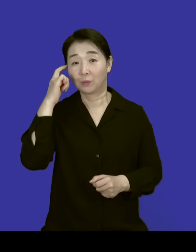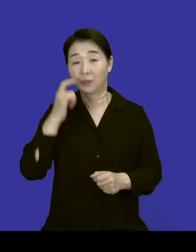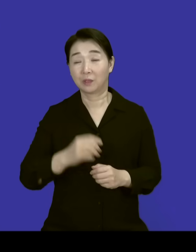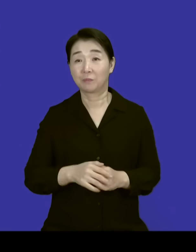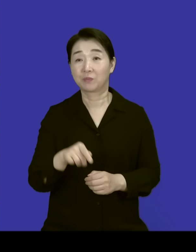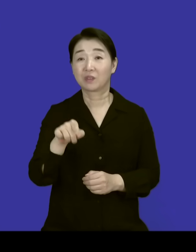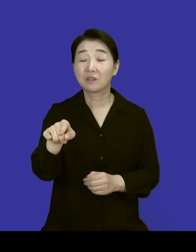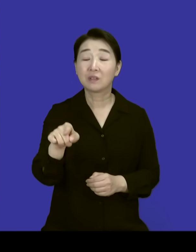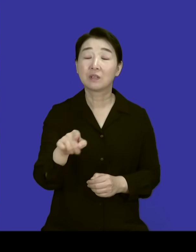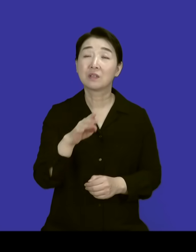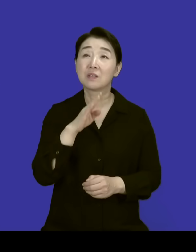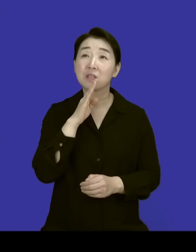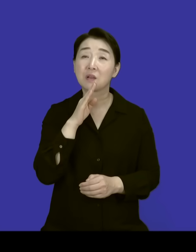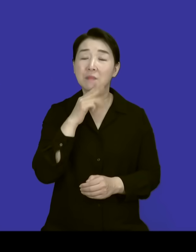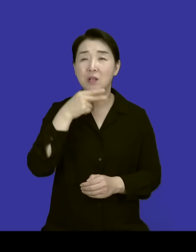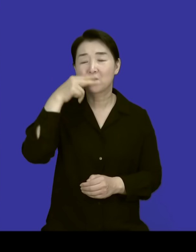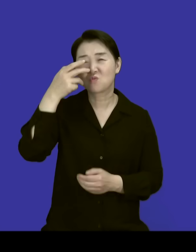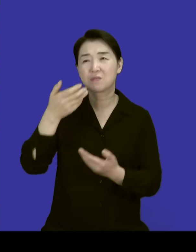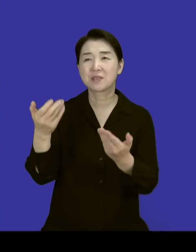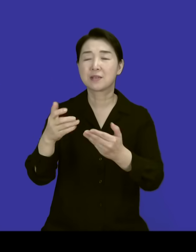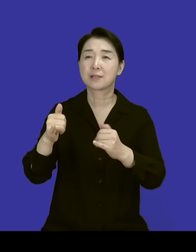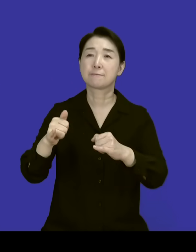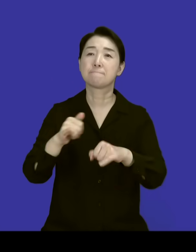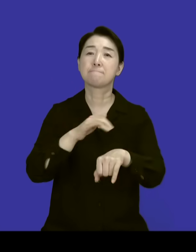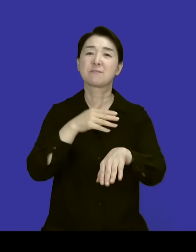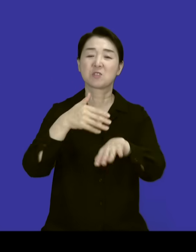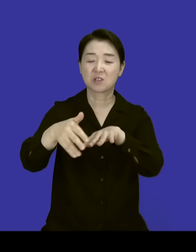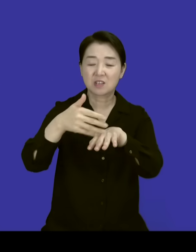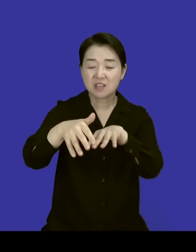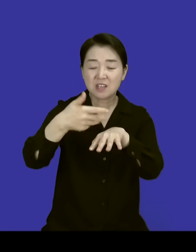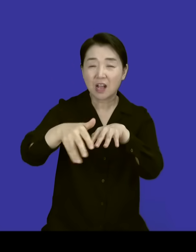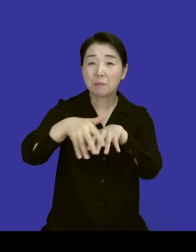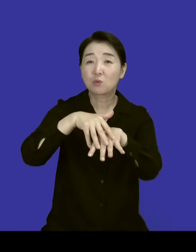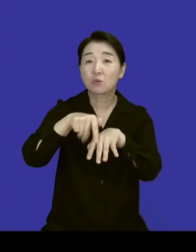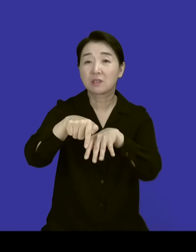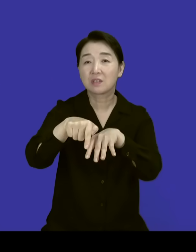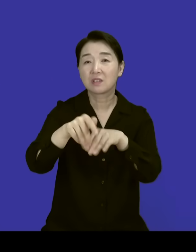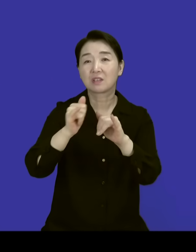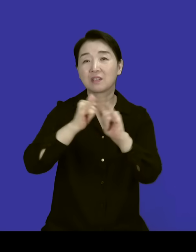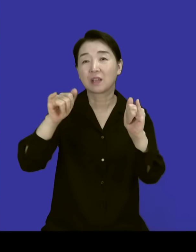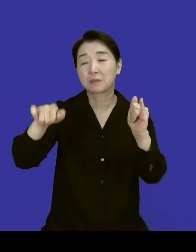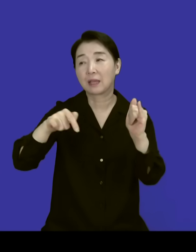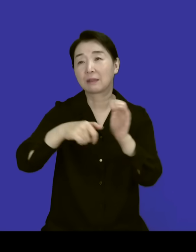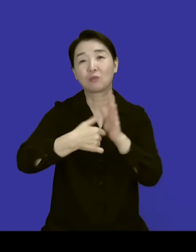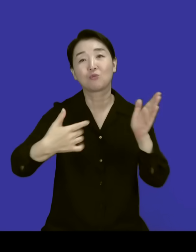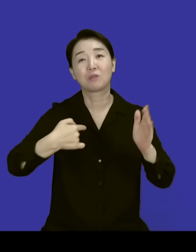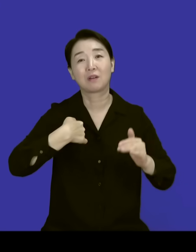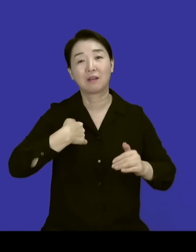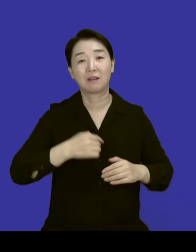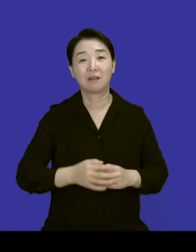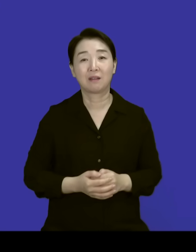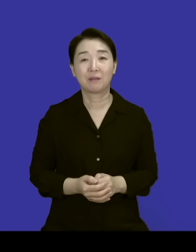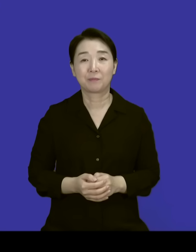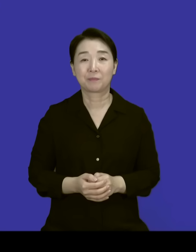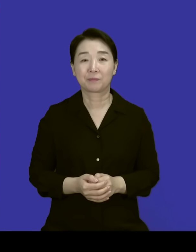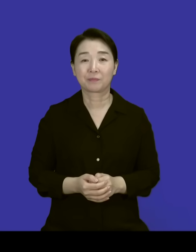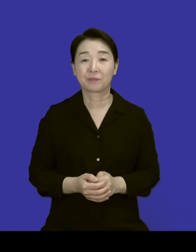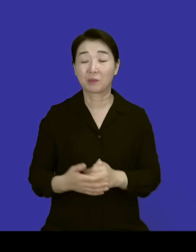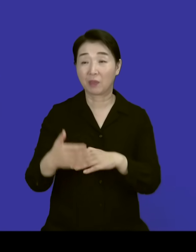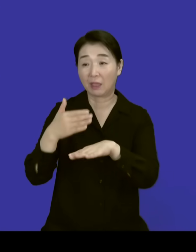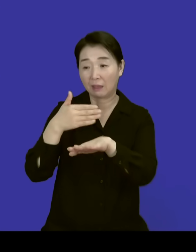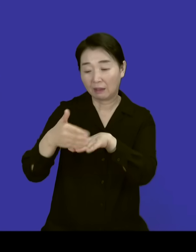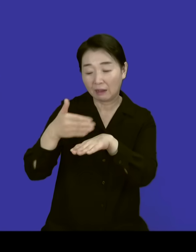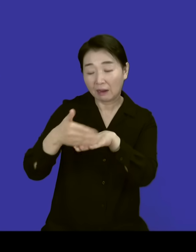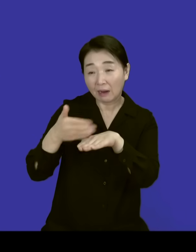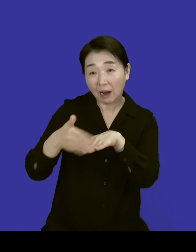그쪽 현역으로 해서 좀 가서 이렇게 아, 움직여 보려고. 조직에. 예. 네, 그런 쪽으로 움직여 그러니까 보려고. 그냥 어깨 형님들 하는 거 그대로 네, 다 하려고.